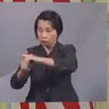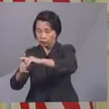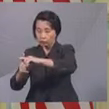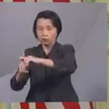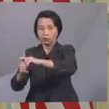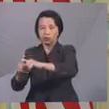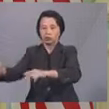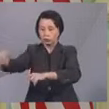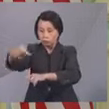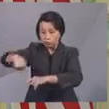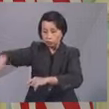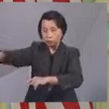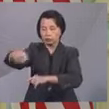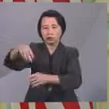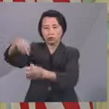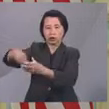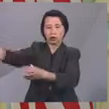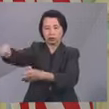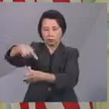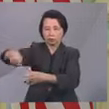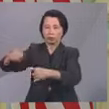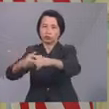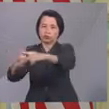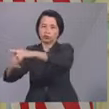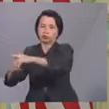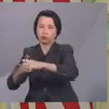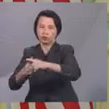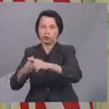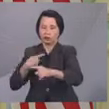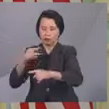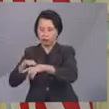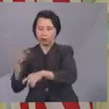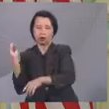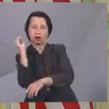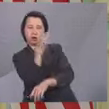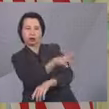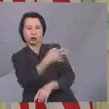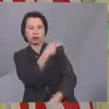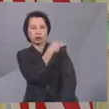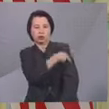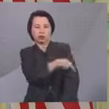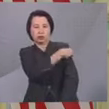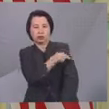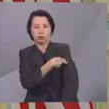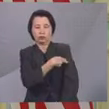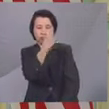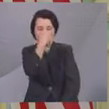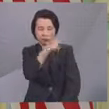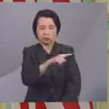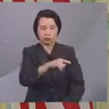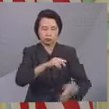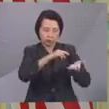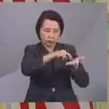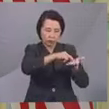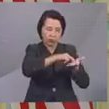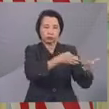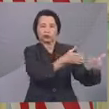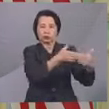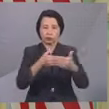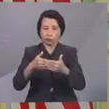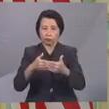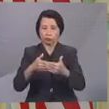pun, semua yang di dalam itu saja. Dan kita akan hantar mereka ke hospital untuk rawatan